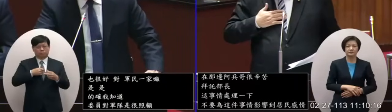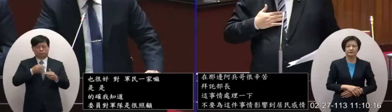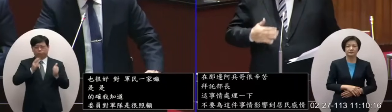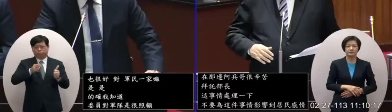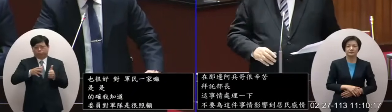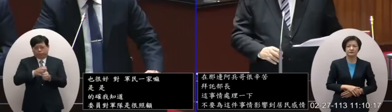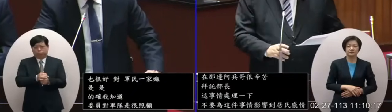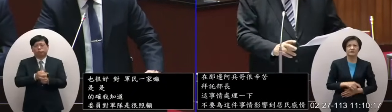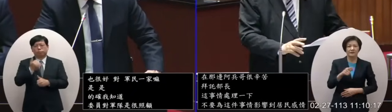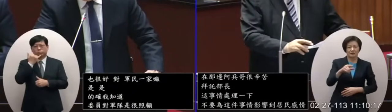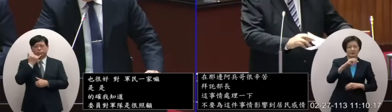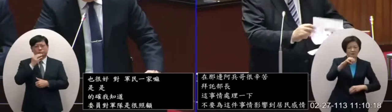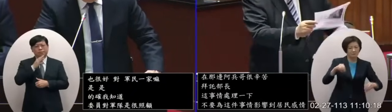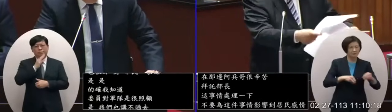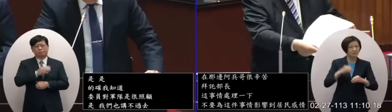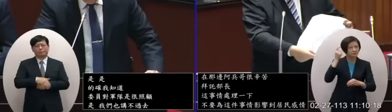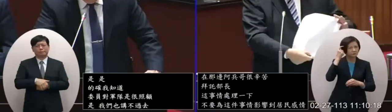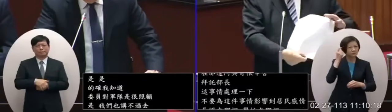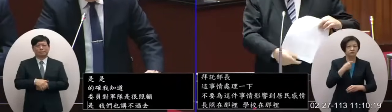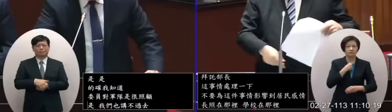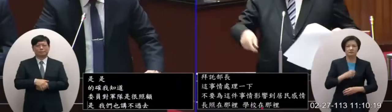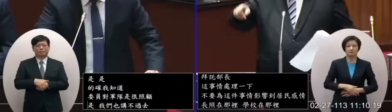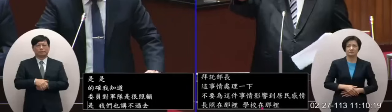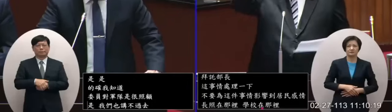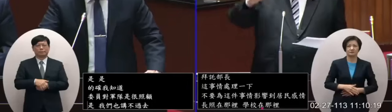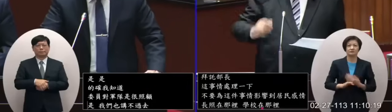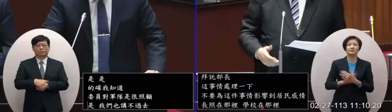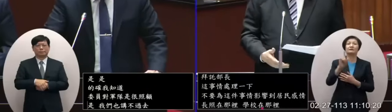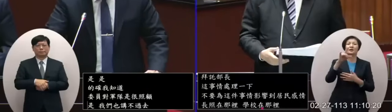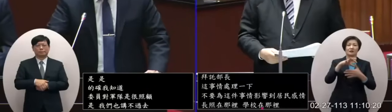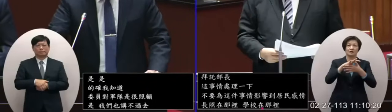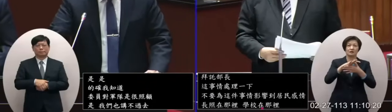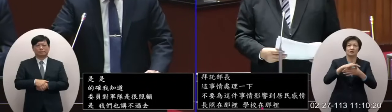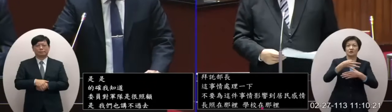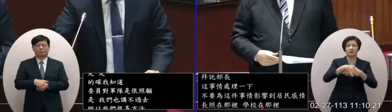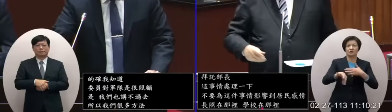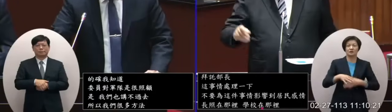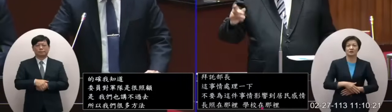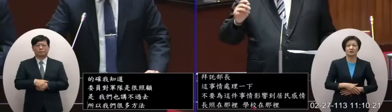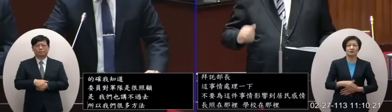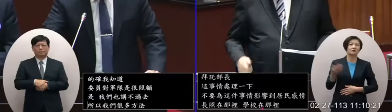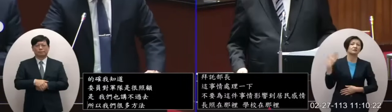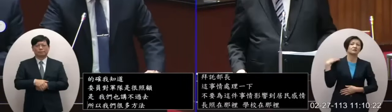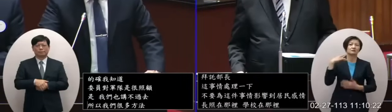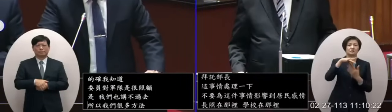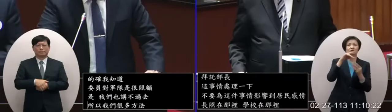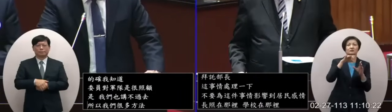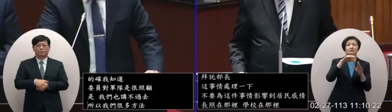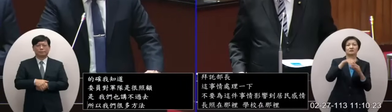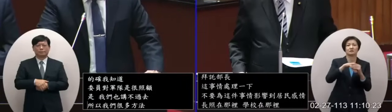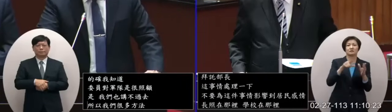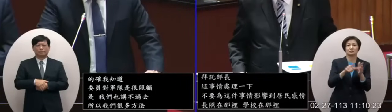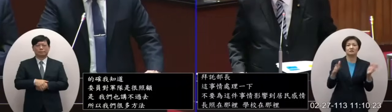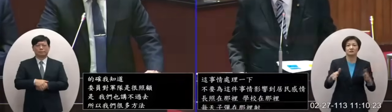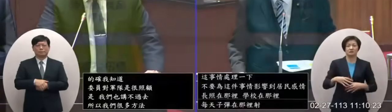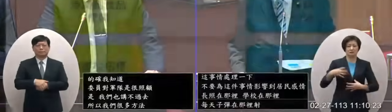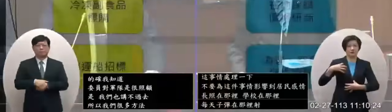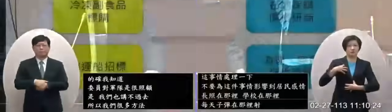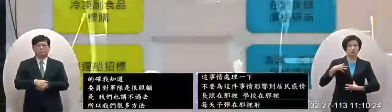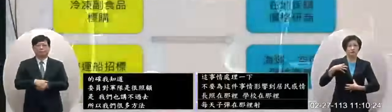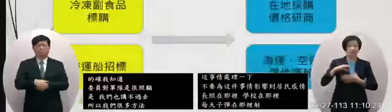在做了。 将心比心， 但这不 好， 是。 还有缺肉，上次选举期间也来了，部队没肉